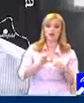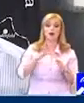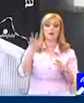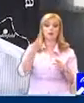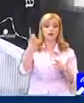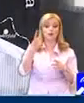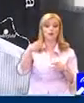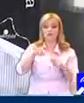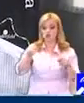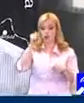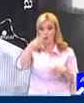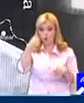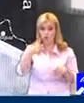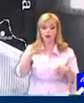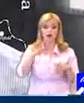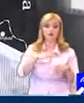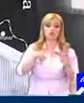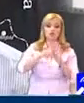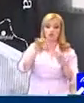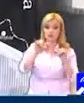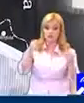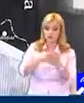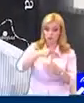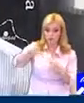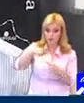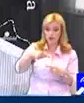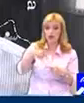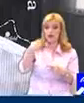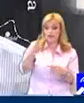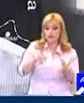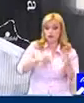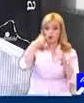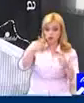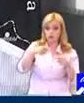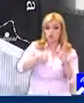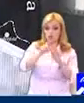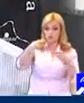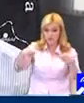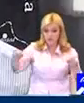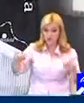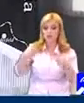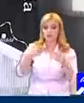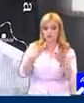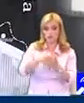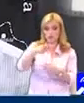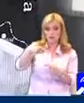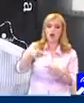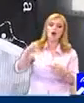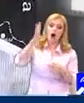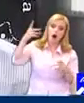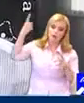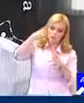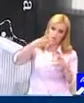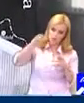în primul an de zile, urmează și tranșa a doua de 25%. Condițiile sunt foarte prietenoase, aș putea spune